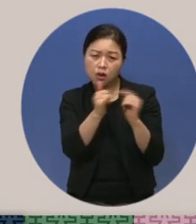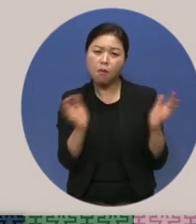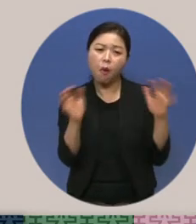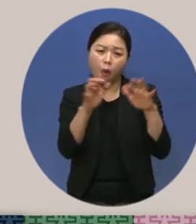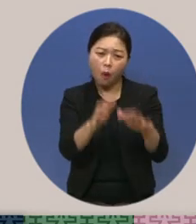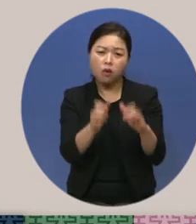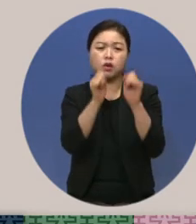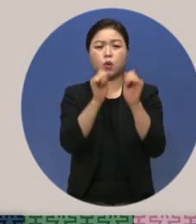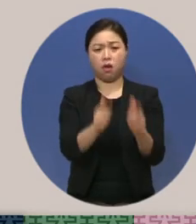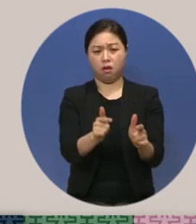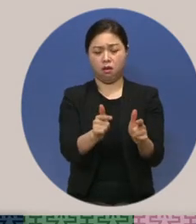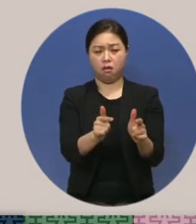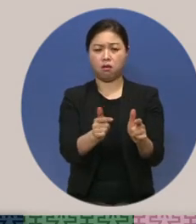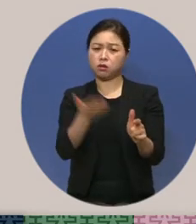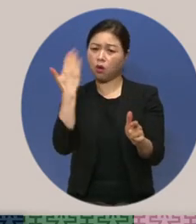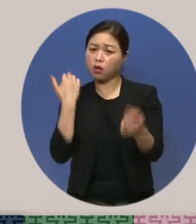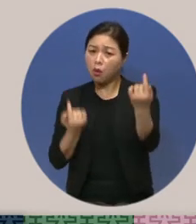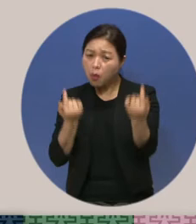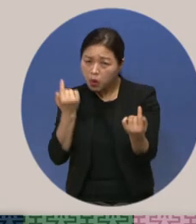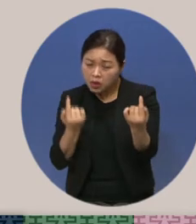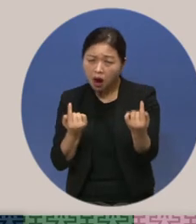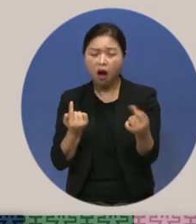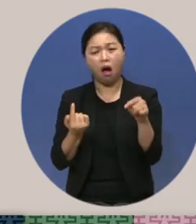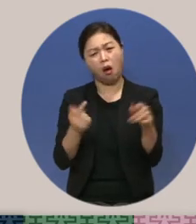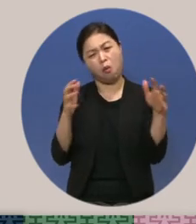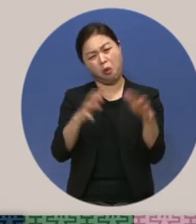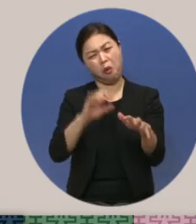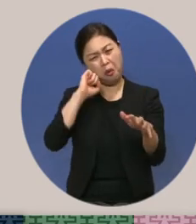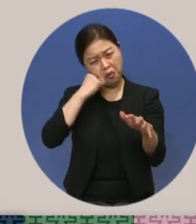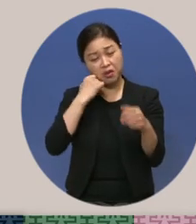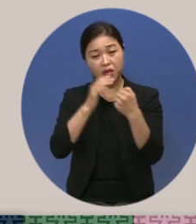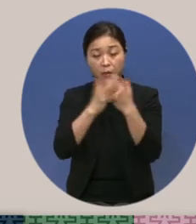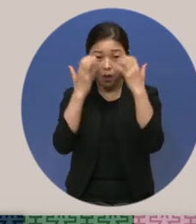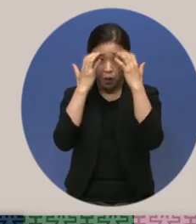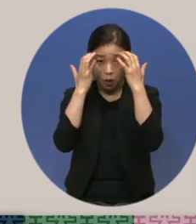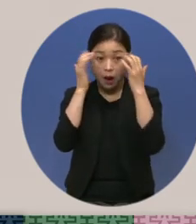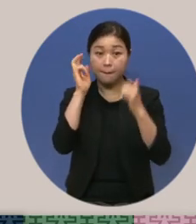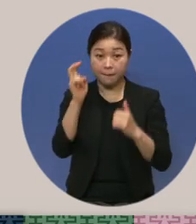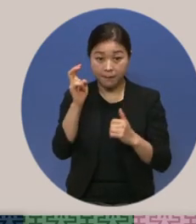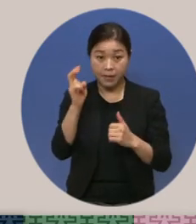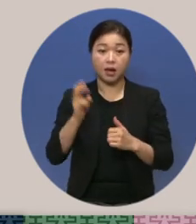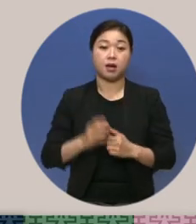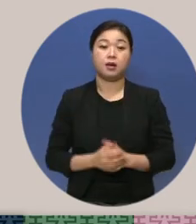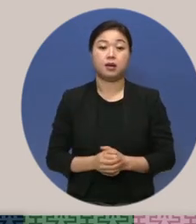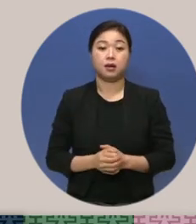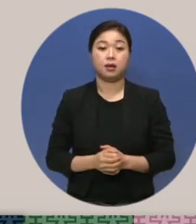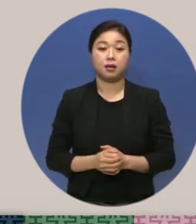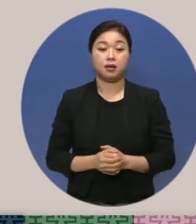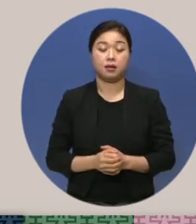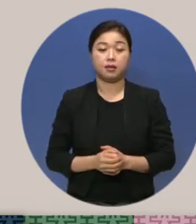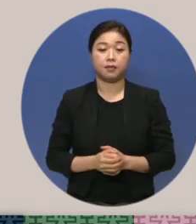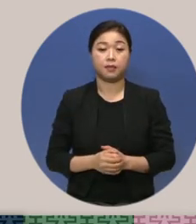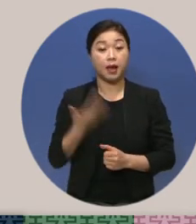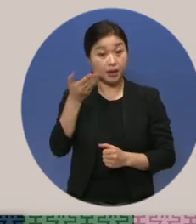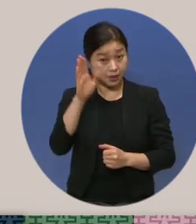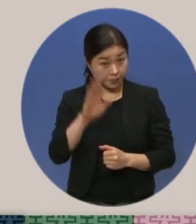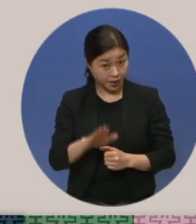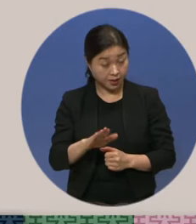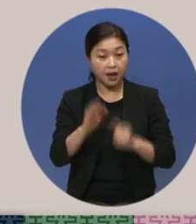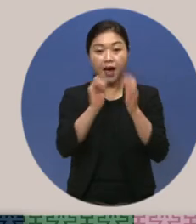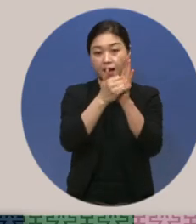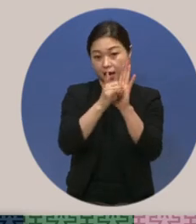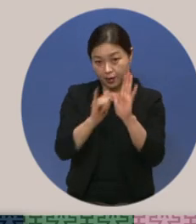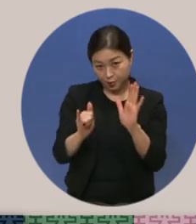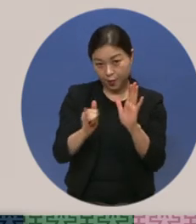기회가 다른 한가위 때보다 적어서 고충이 있으실 텐데요. 그럼에도 이런 때일수록 가족